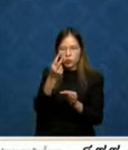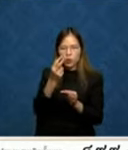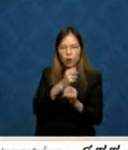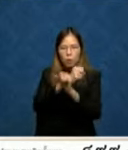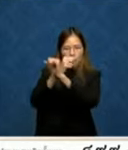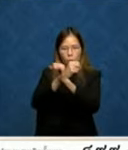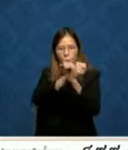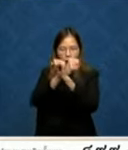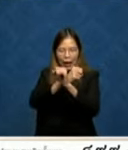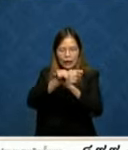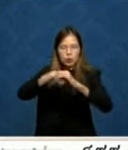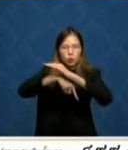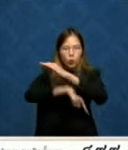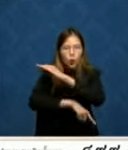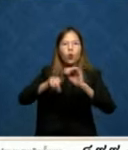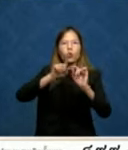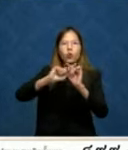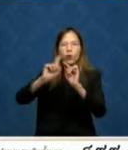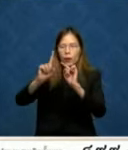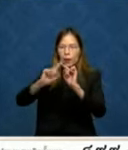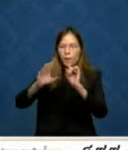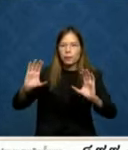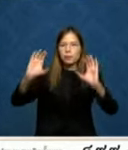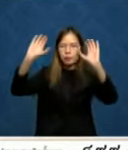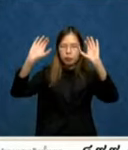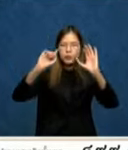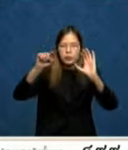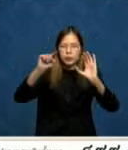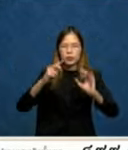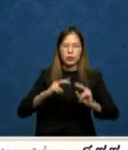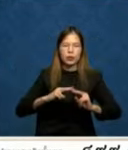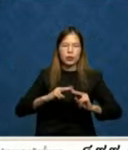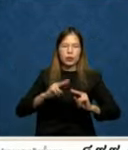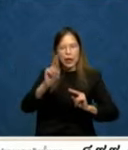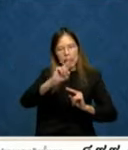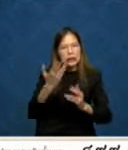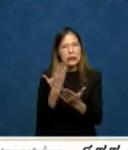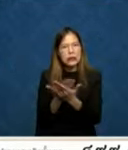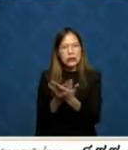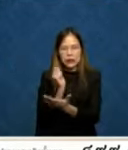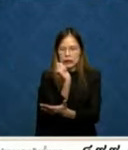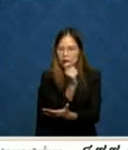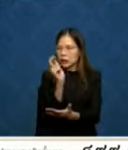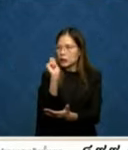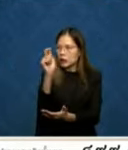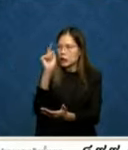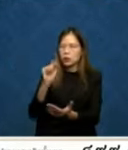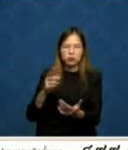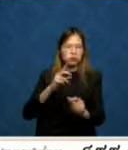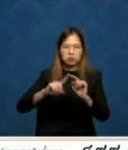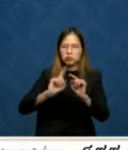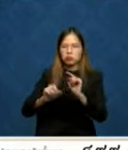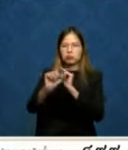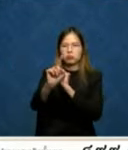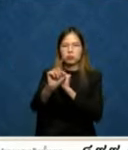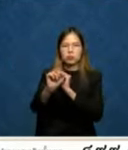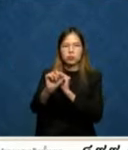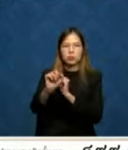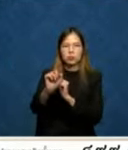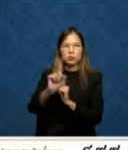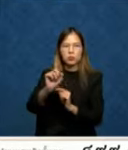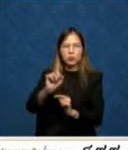ปชันไม่ว่ามันจะเกิดจากภาครัฐหรือจะเกิดจากการใช้จ่ายของประชาชนก็ตามเพราะฉะนั้นอย่างที่ได้เรียนน